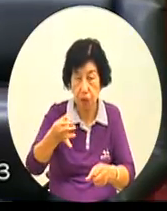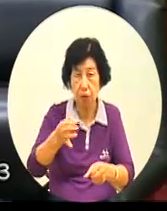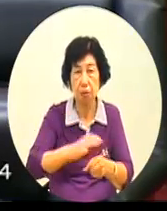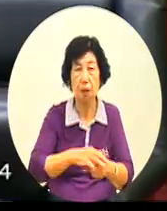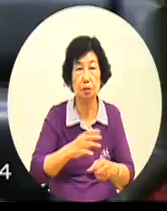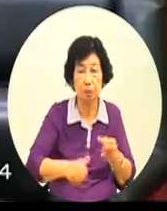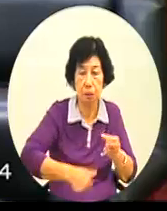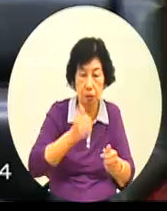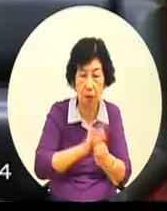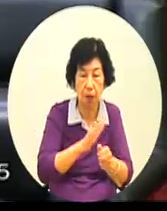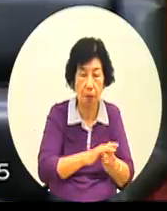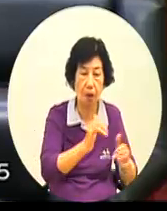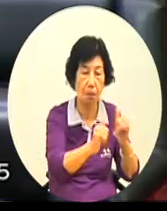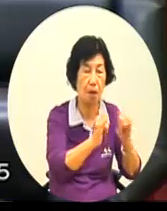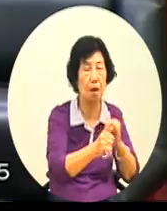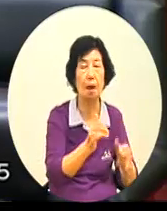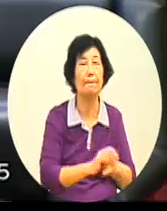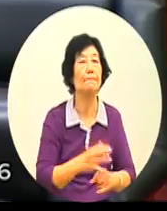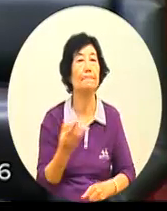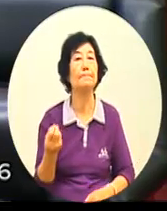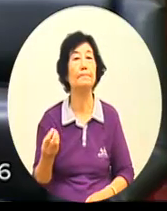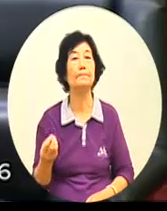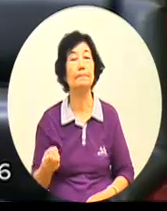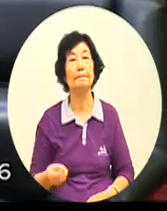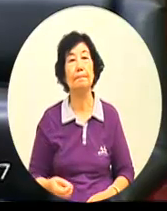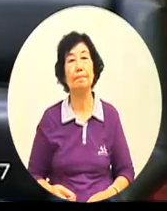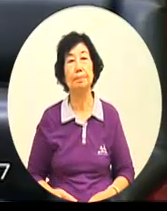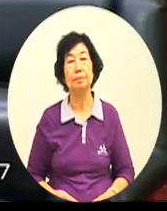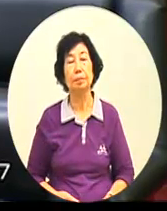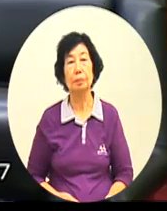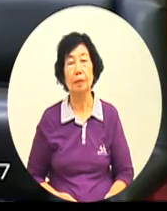还有一些我们的这个